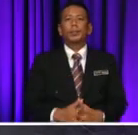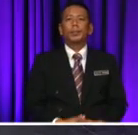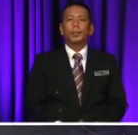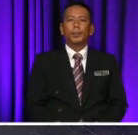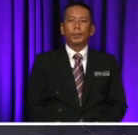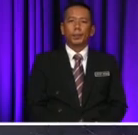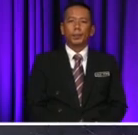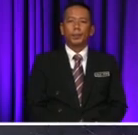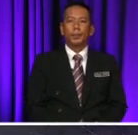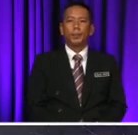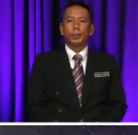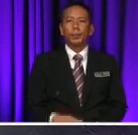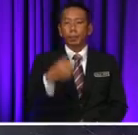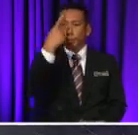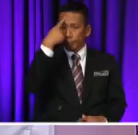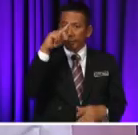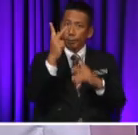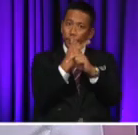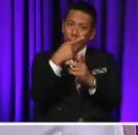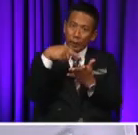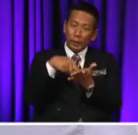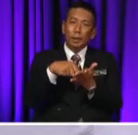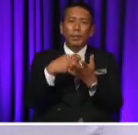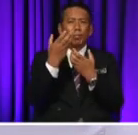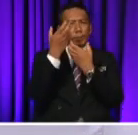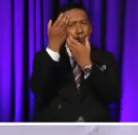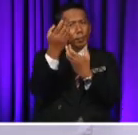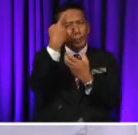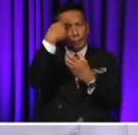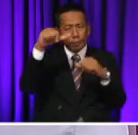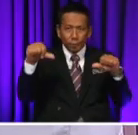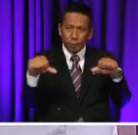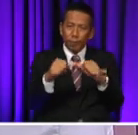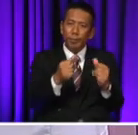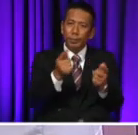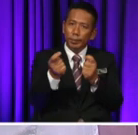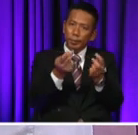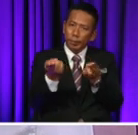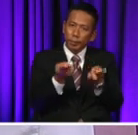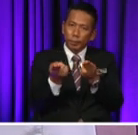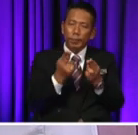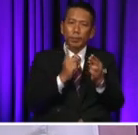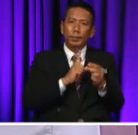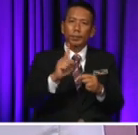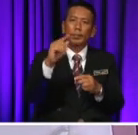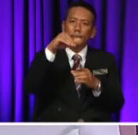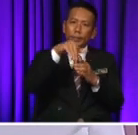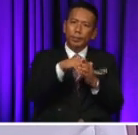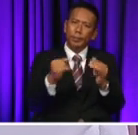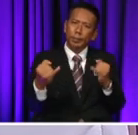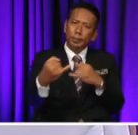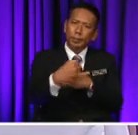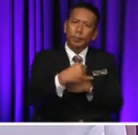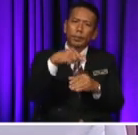untuk saya surat yang seterusnya Oke cadangan untuk mengamalkan takbir urus Islam dalam sebuah organisasi